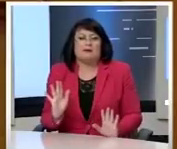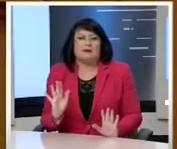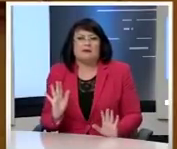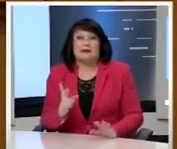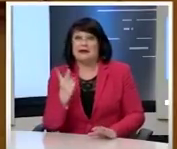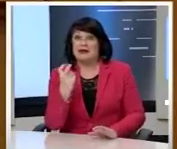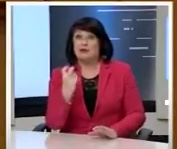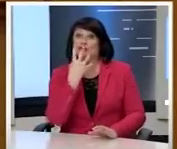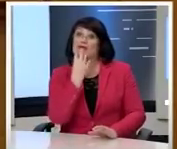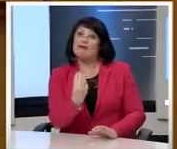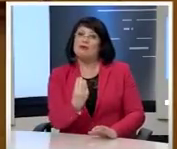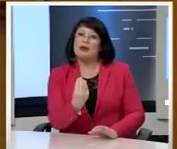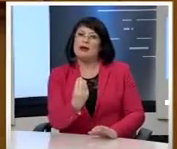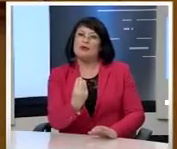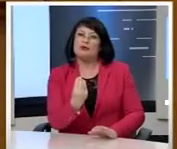Στις